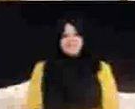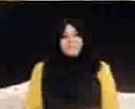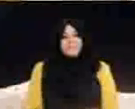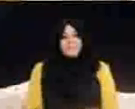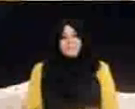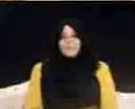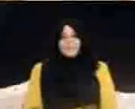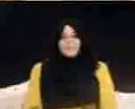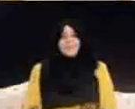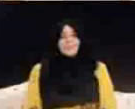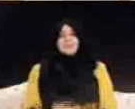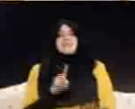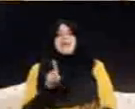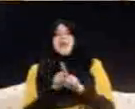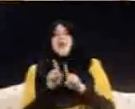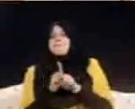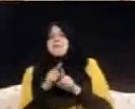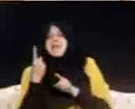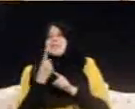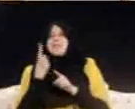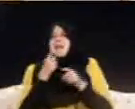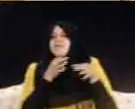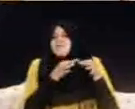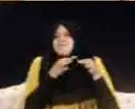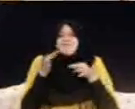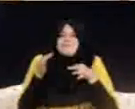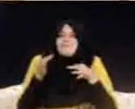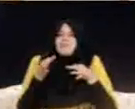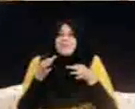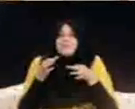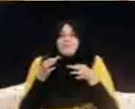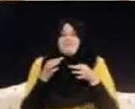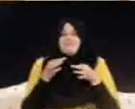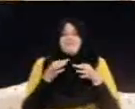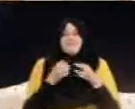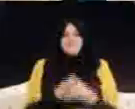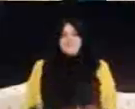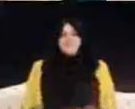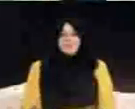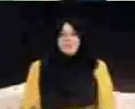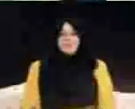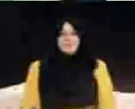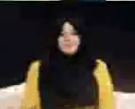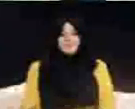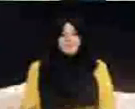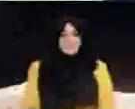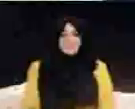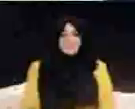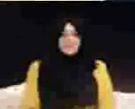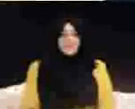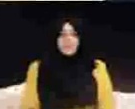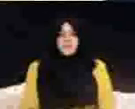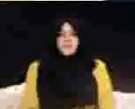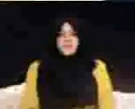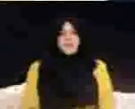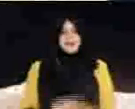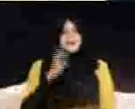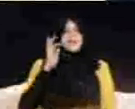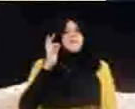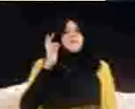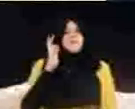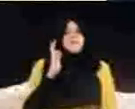من صفات الوفاء والحب. نعم. الذي نسأل الله ألا ينقطع إن شاء الله. فاطمة أو فهيمة